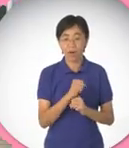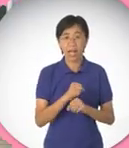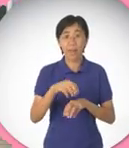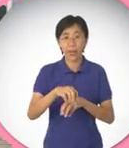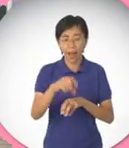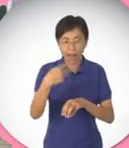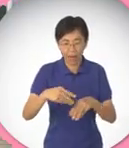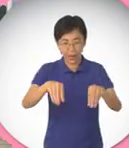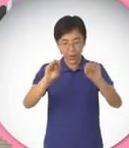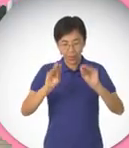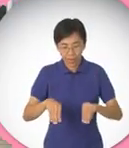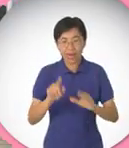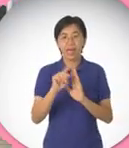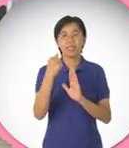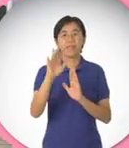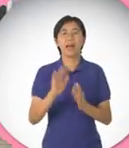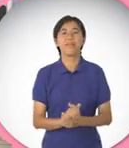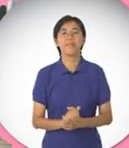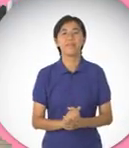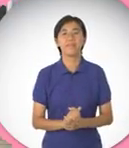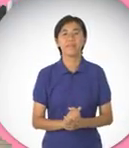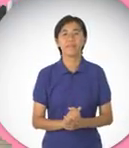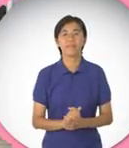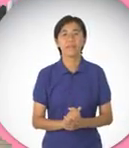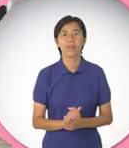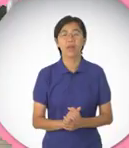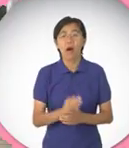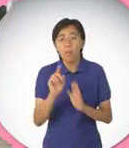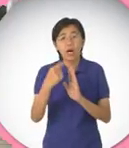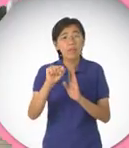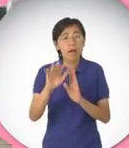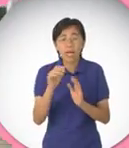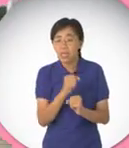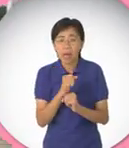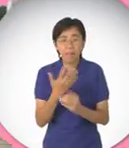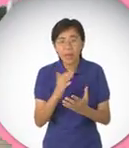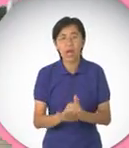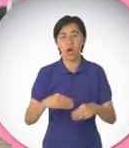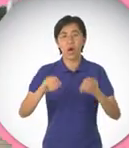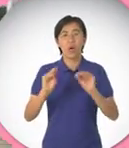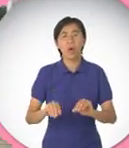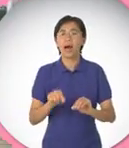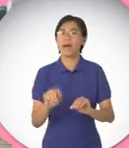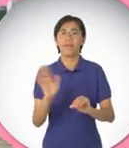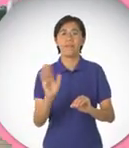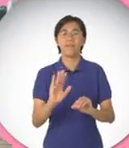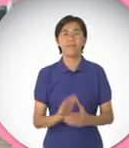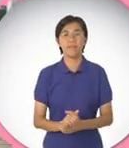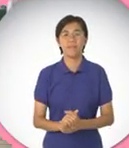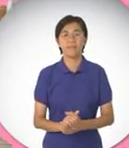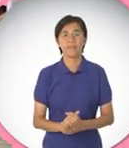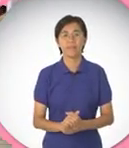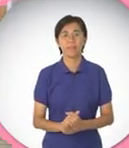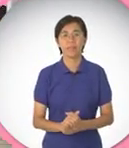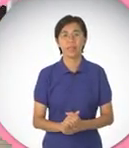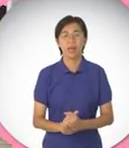ที 15นาที เพราะคราวนี้ต้องมาคลึงยาวถ้าเราไม่พักเลยเนี่ยคลึงยาวปุ๊บหดคลึงยาวปุ๊บหดก็จะไม่ได้ลูกทรงค่ะ เพราะฉะนั้นเดี๋ยวเราพักไว้